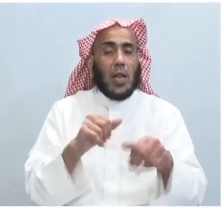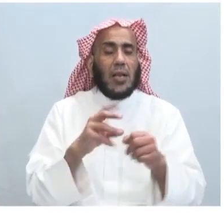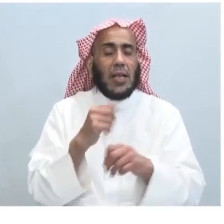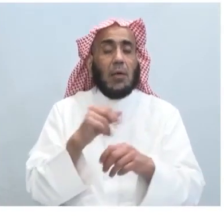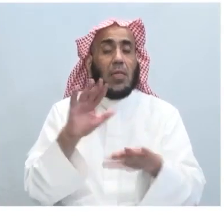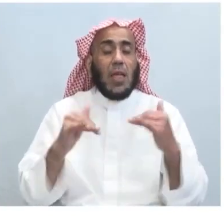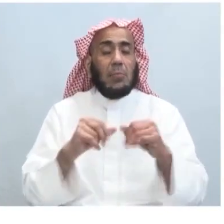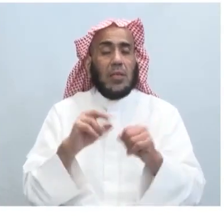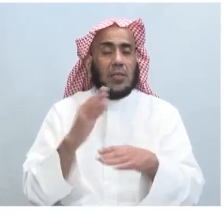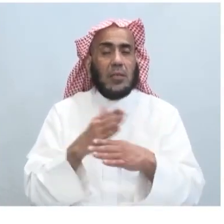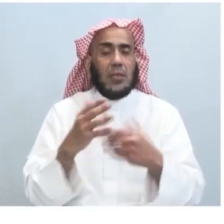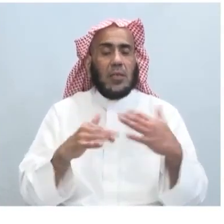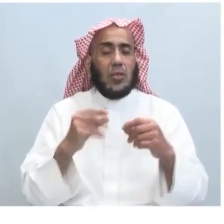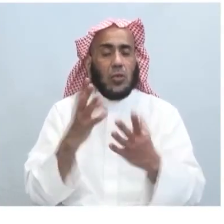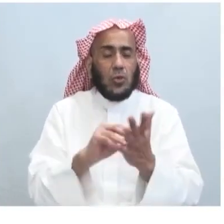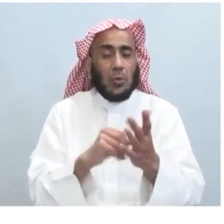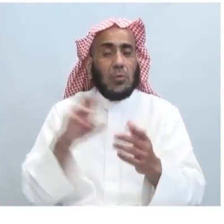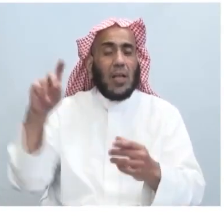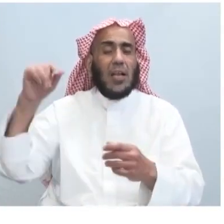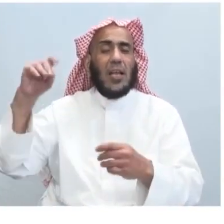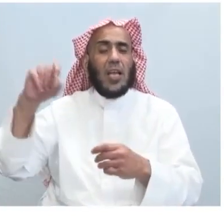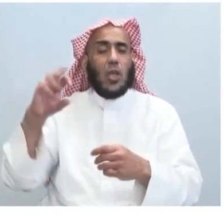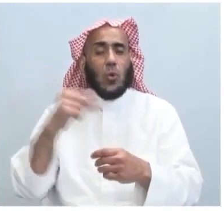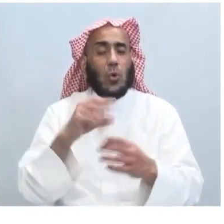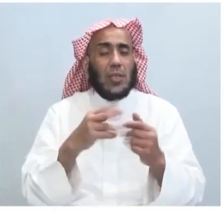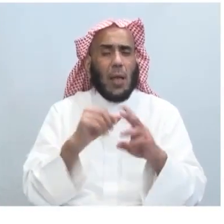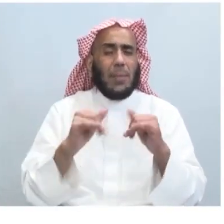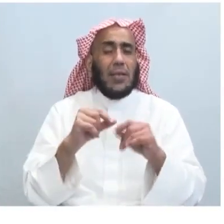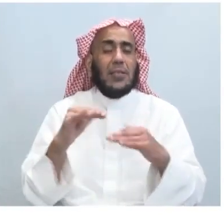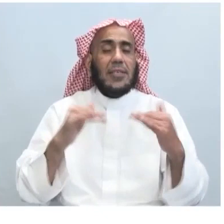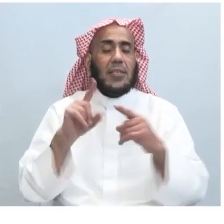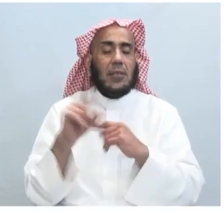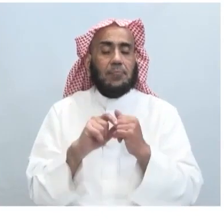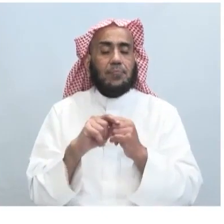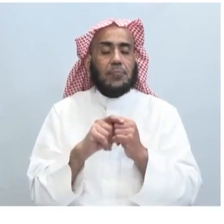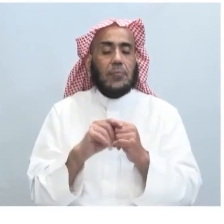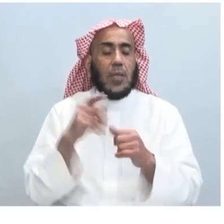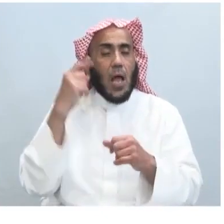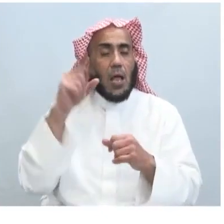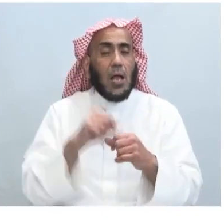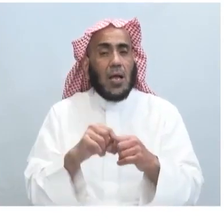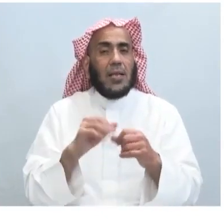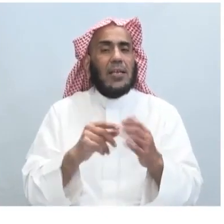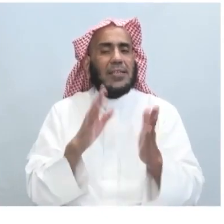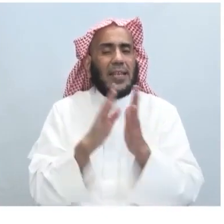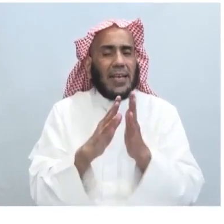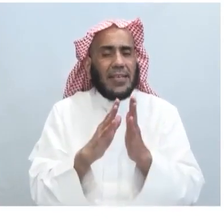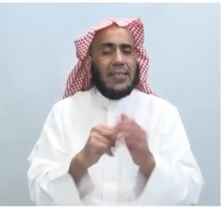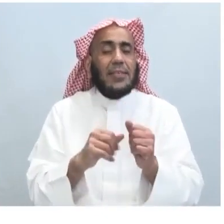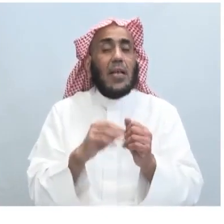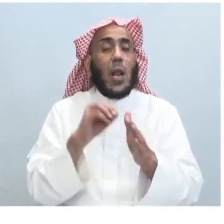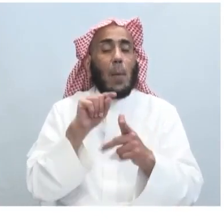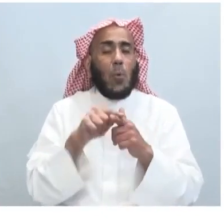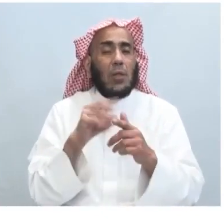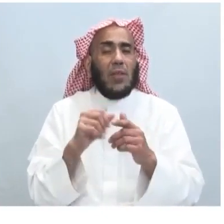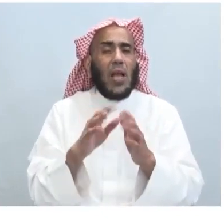ثابت الاتزان احسب قيمه الكي اي كيو لتعبير الاتزان التالي اذا علمت ان تراكيز المواد في